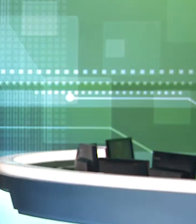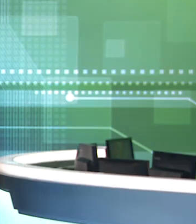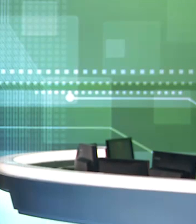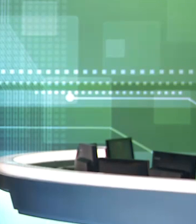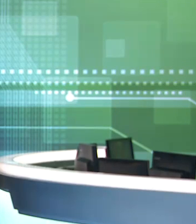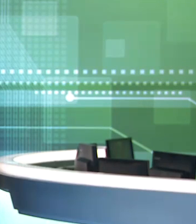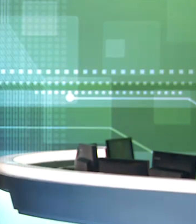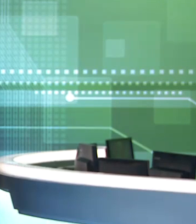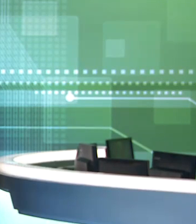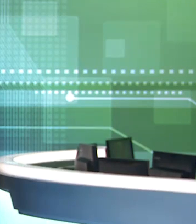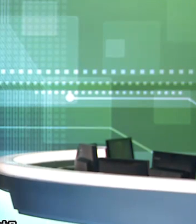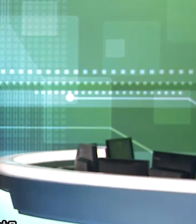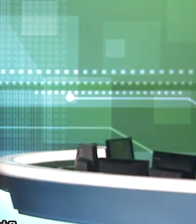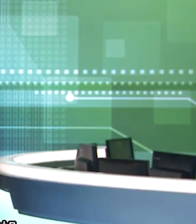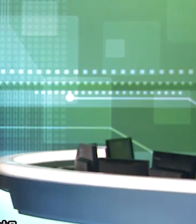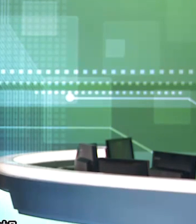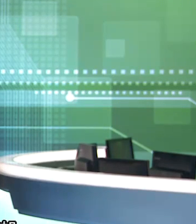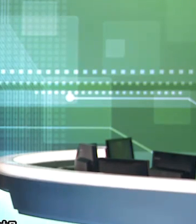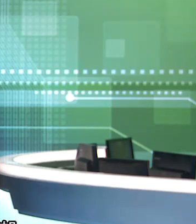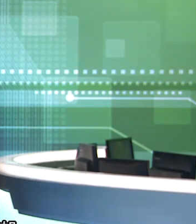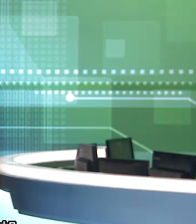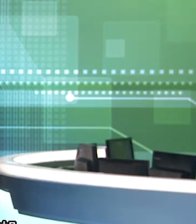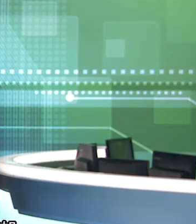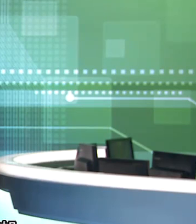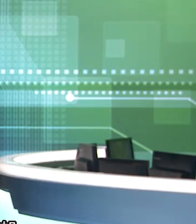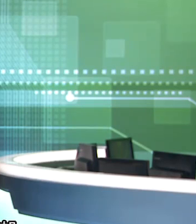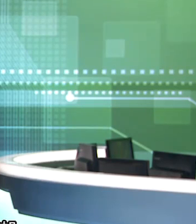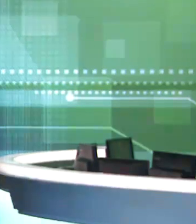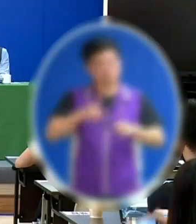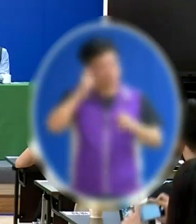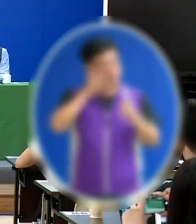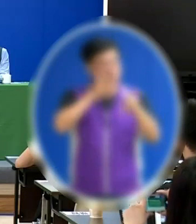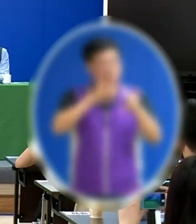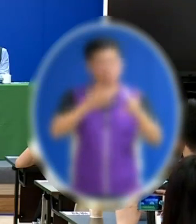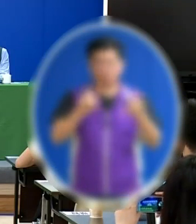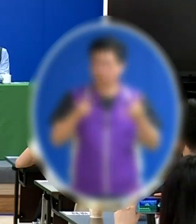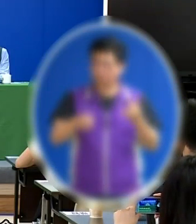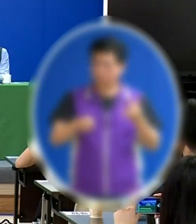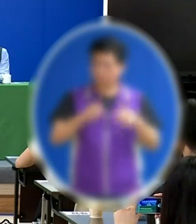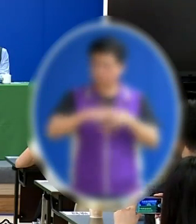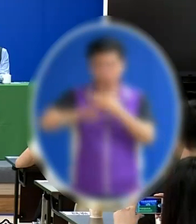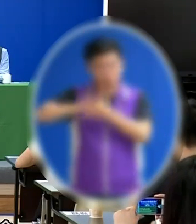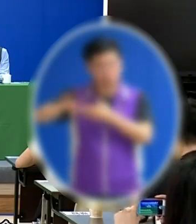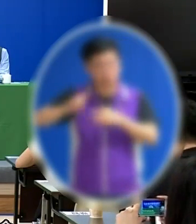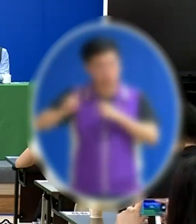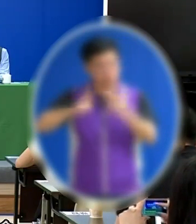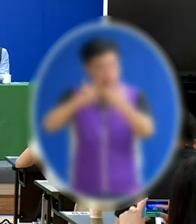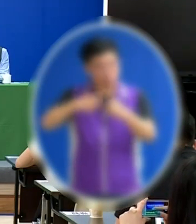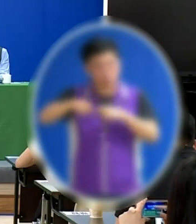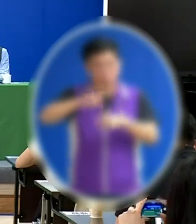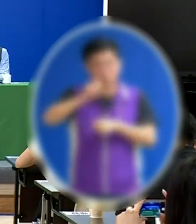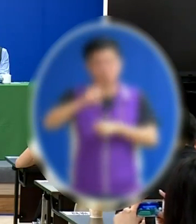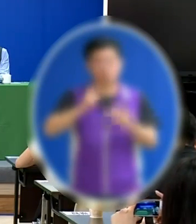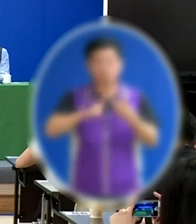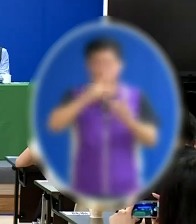台灣連續6日零確診，五一假期多個景點都出現人潮。 中央流行疫情指挥中心记